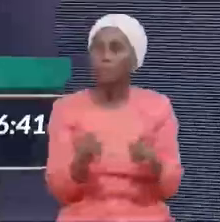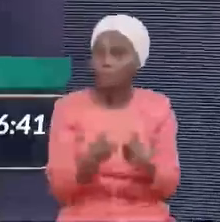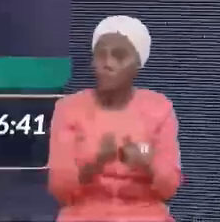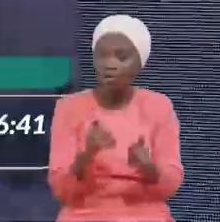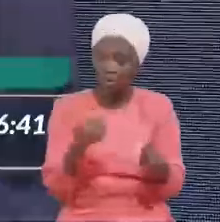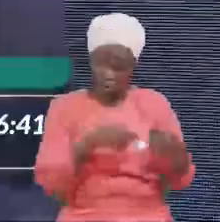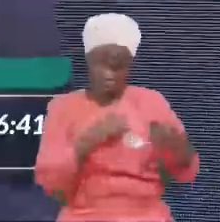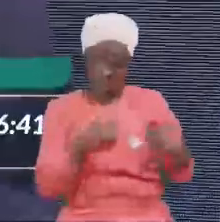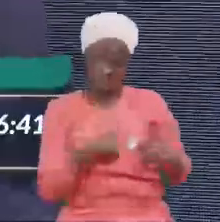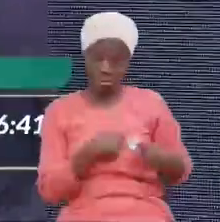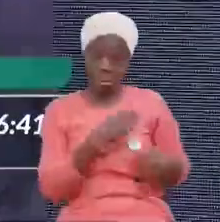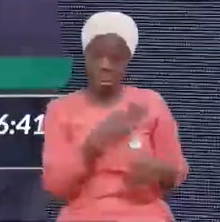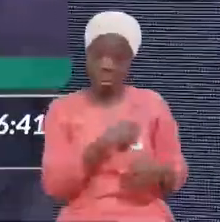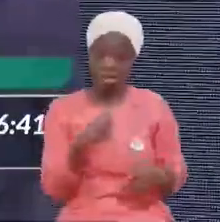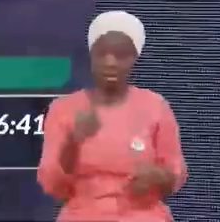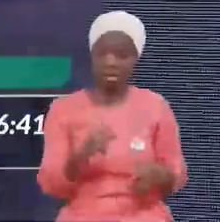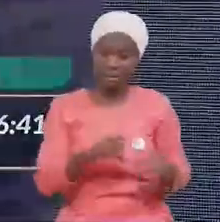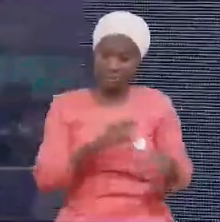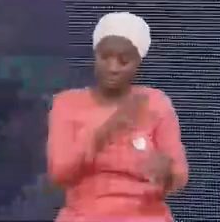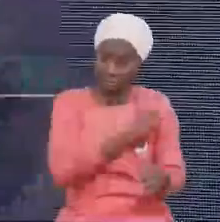La conscience et le caractère.